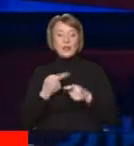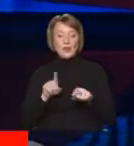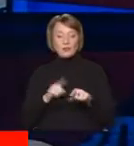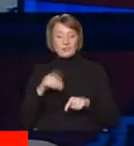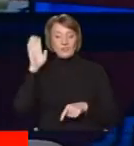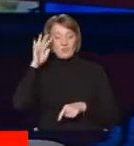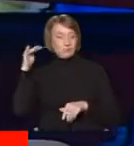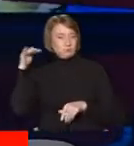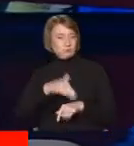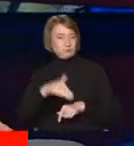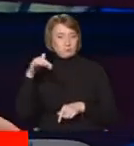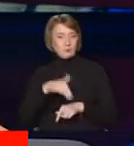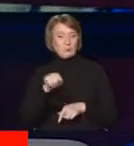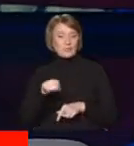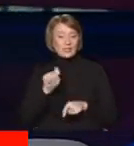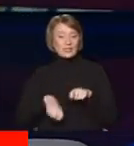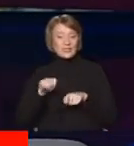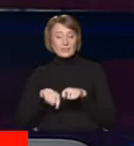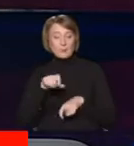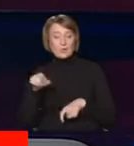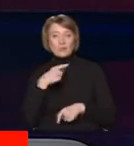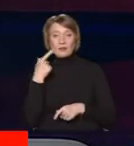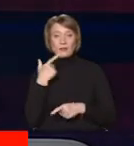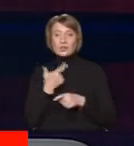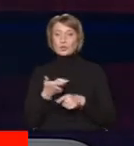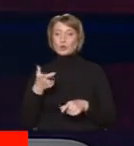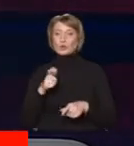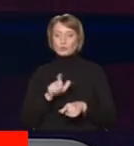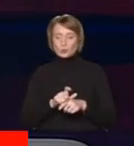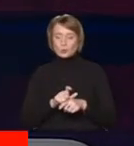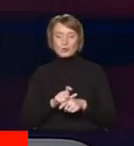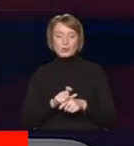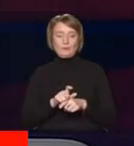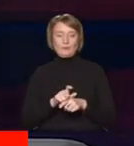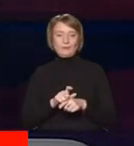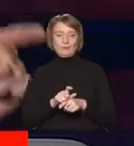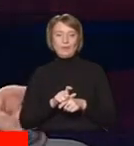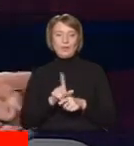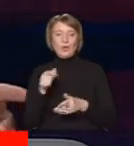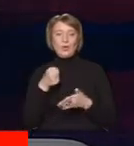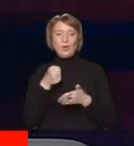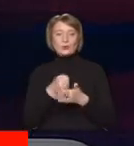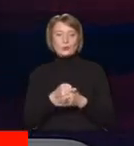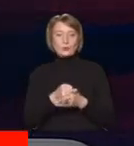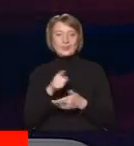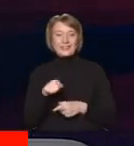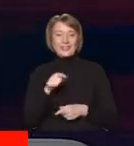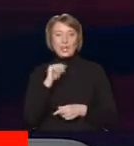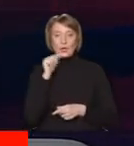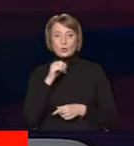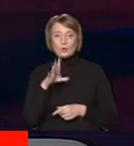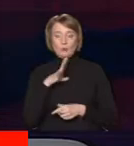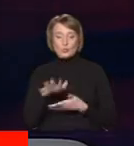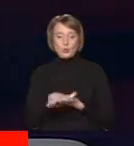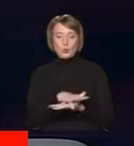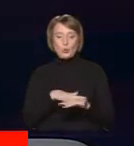саме туди. І тепер експерти говорять про те, що є дуже імовірно, що від півроку до кількох років може взагалі бути